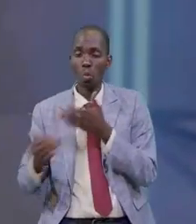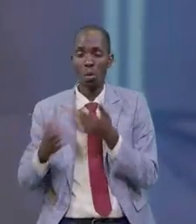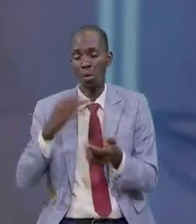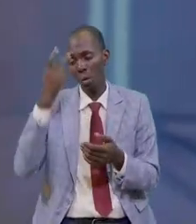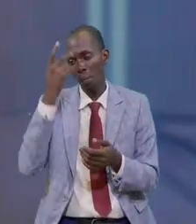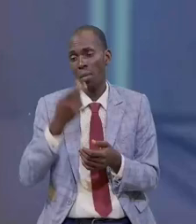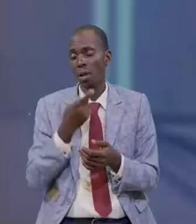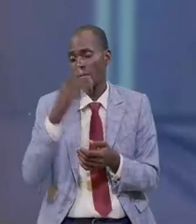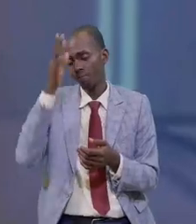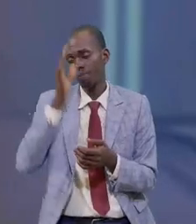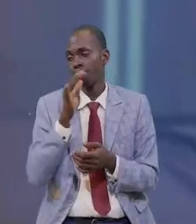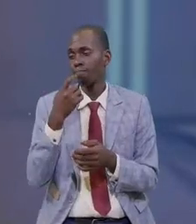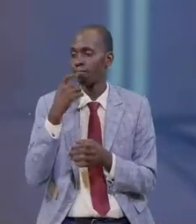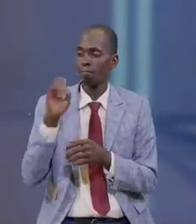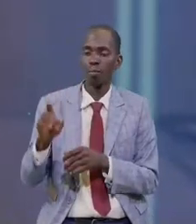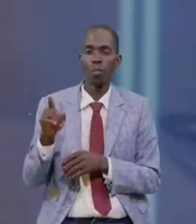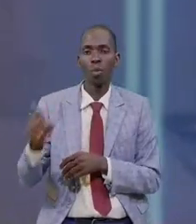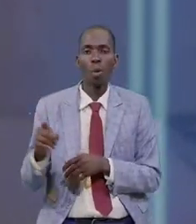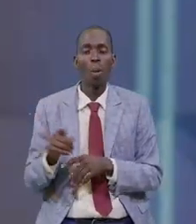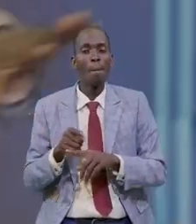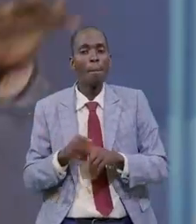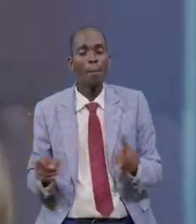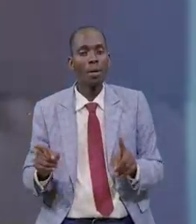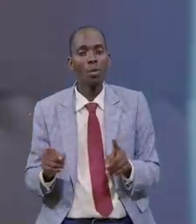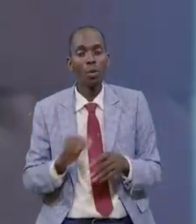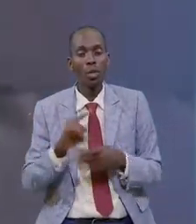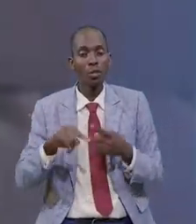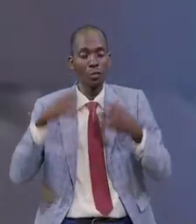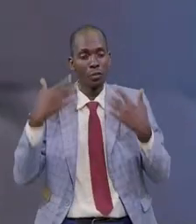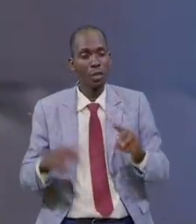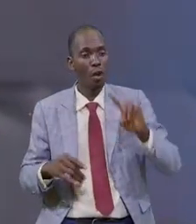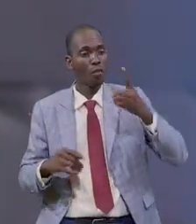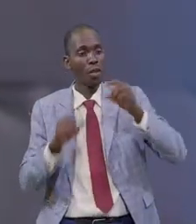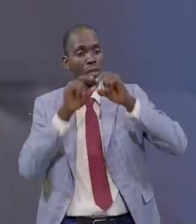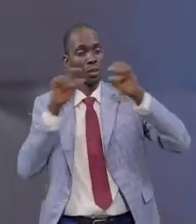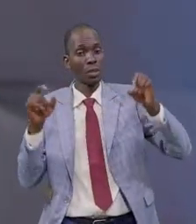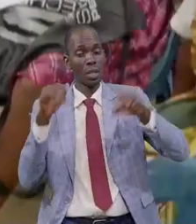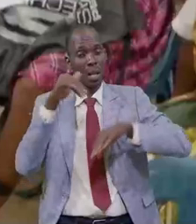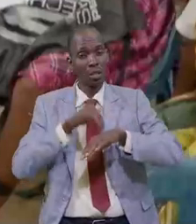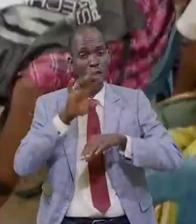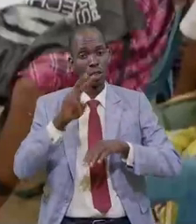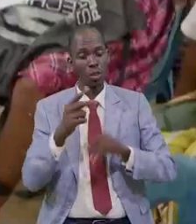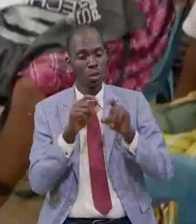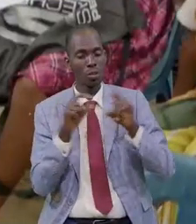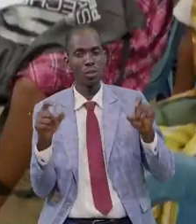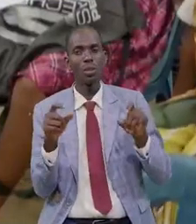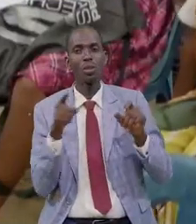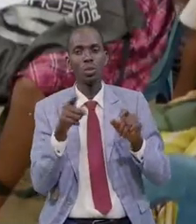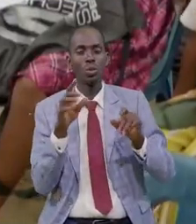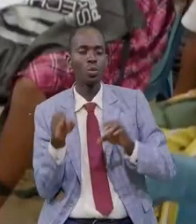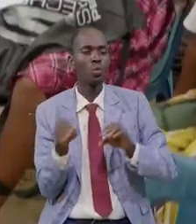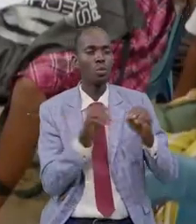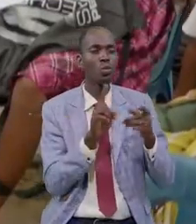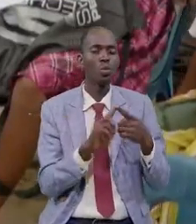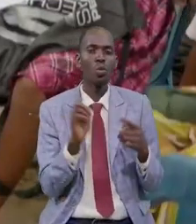fini tu chercheras à faire ce qu'il y a dans ton cœur que Dieu a placé là